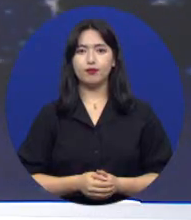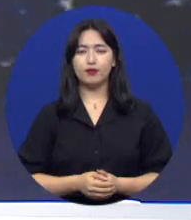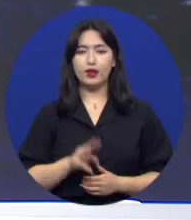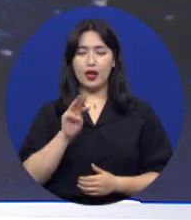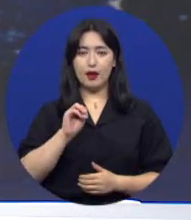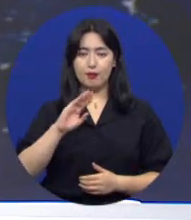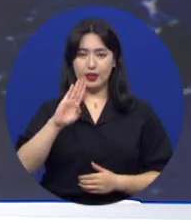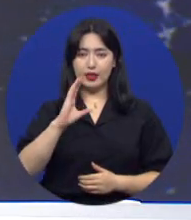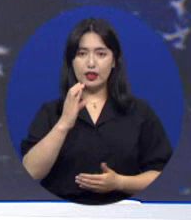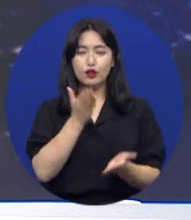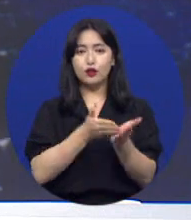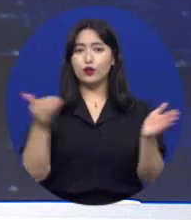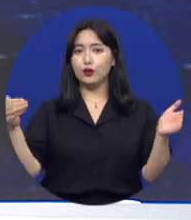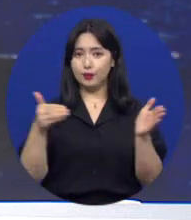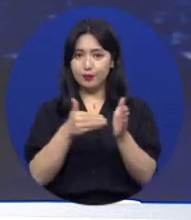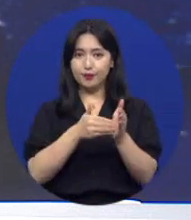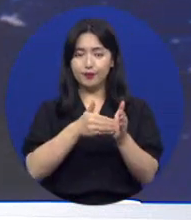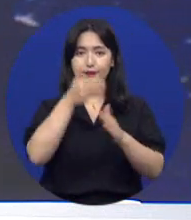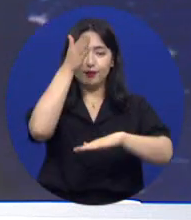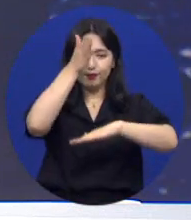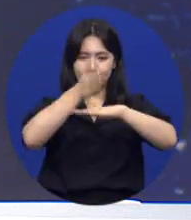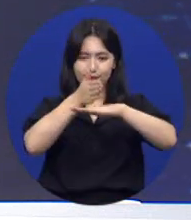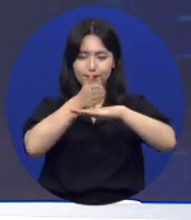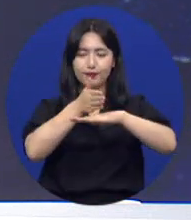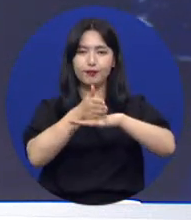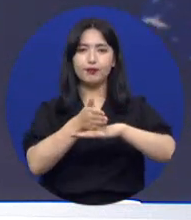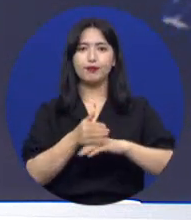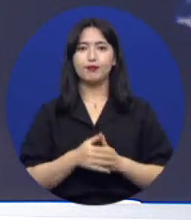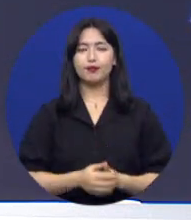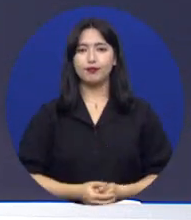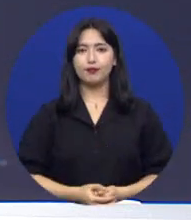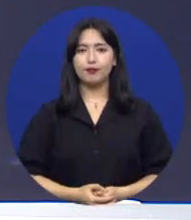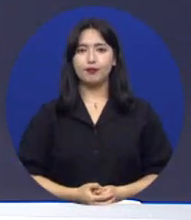뉴스데스크 해주었습니다 시청해 주신 여러분 고맙습니다